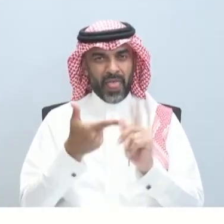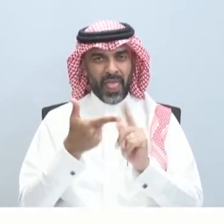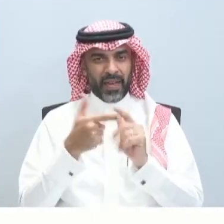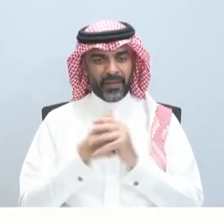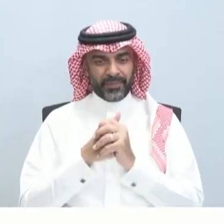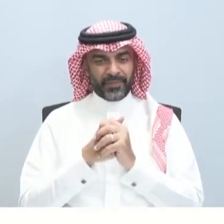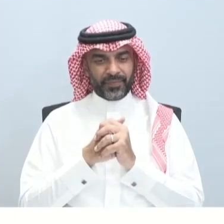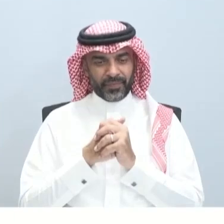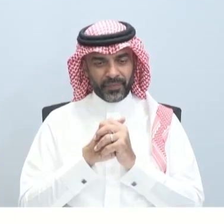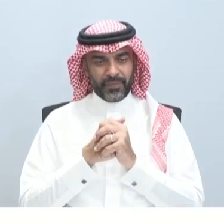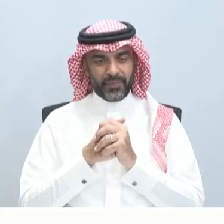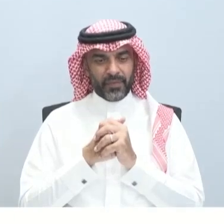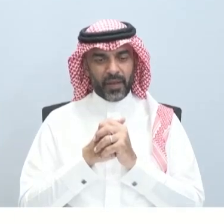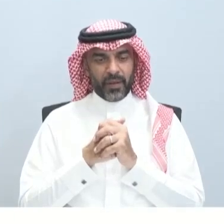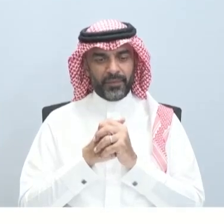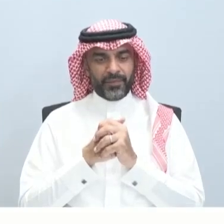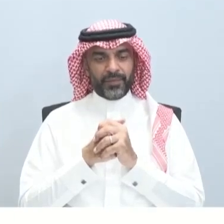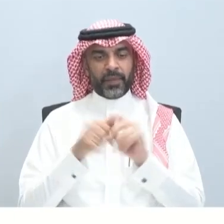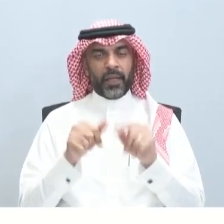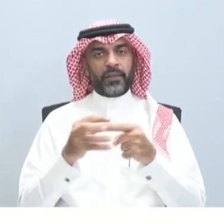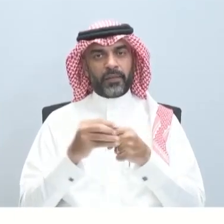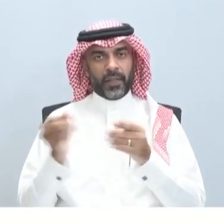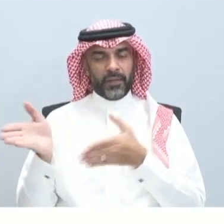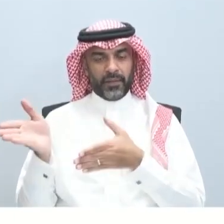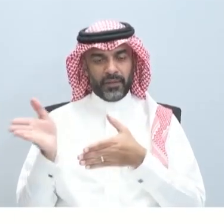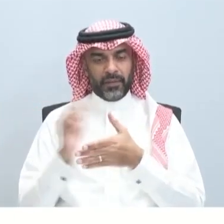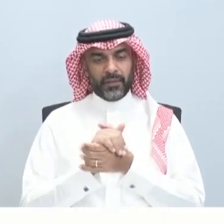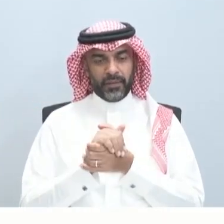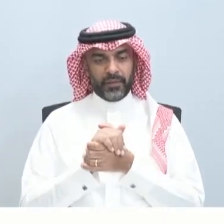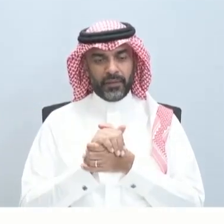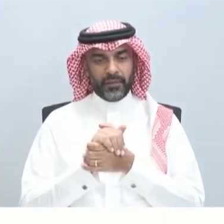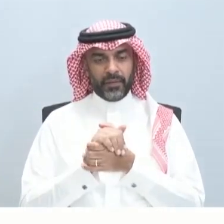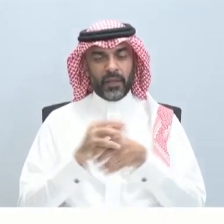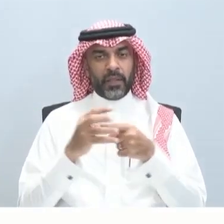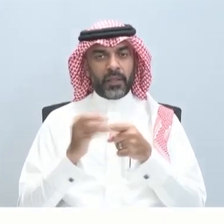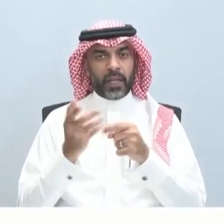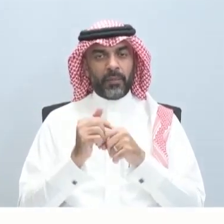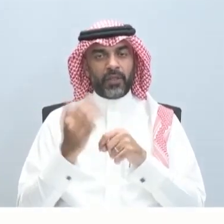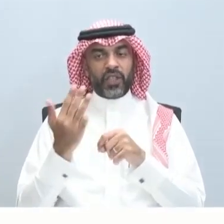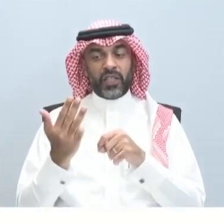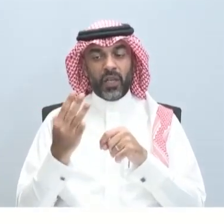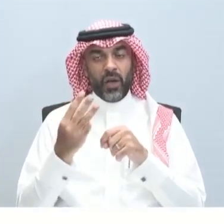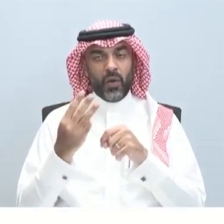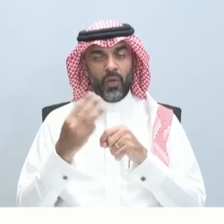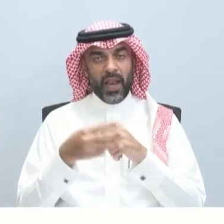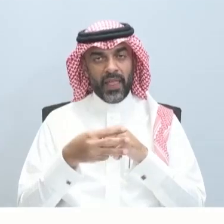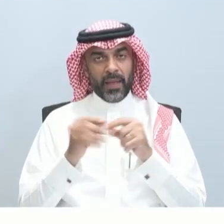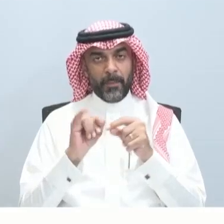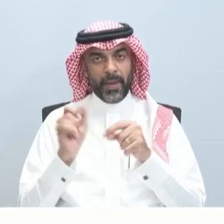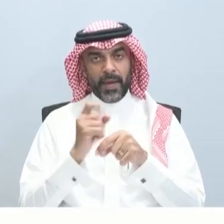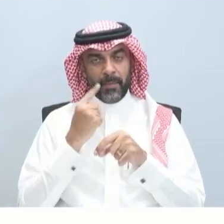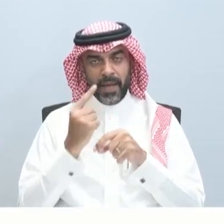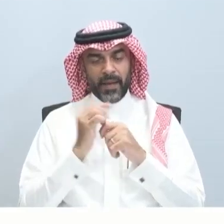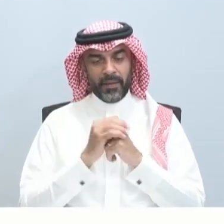ابطال الان في الخطوه الثانيه ابدا اطرح طيب يا ابطال ابدا اطرح كم تسعه وثلاثون جزءا من مئه